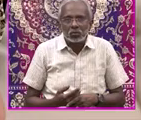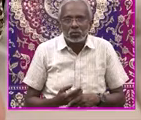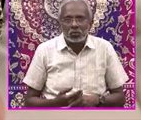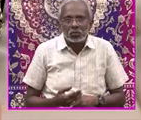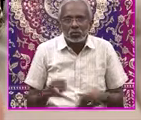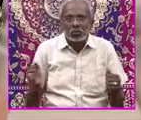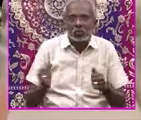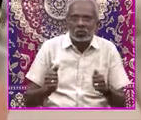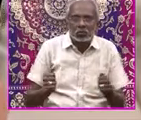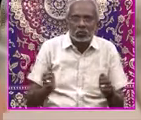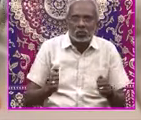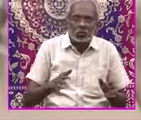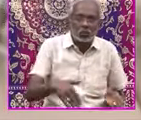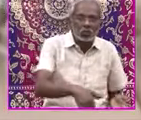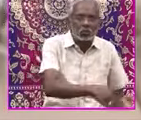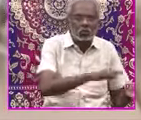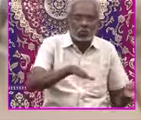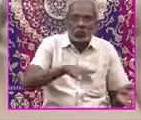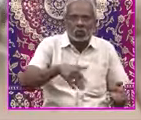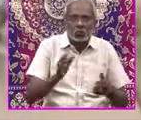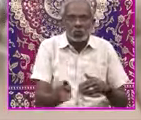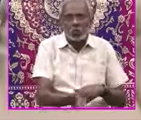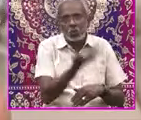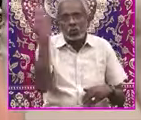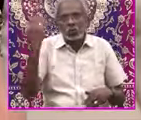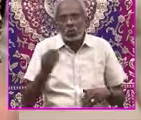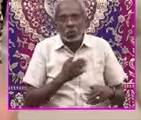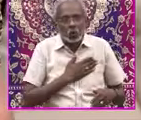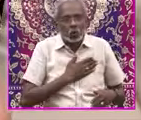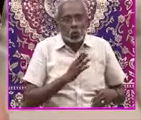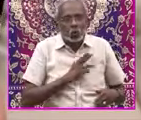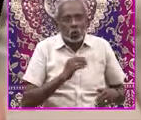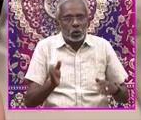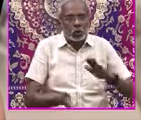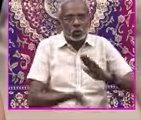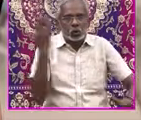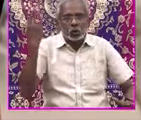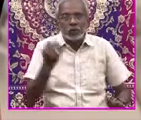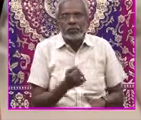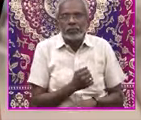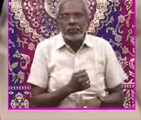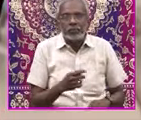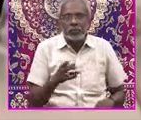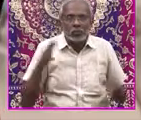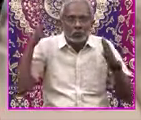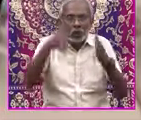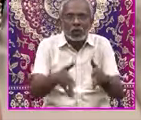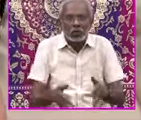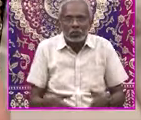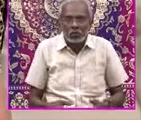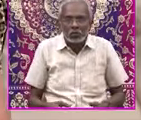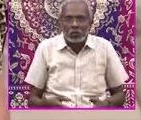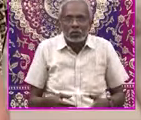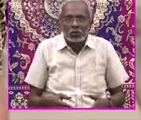அந்த இடத்த விட்டுட்டு முதல்ல இந்த இடத்த விட்டு போய் உயிர் தப்பிச்சுக்கலாம் அப்படின்னு பயந்து ஓடுறாங்க. பாய்வர் சிலர், சிலர் தாவி